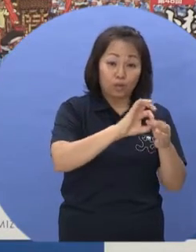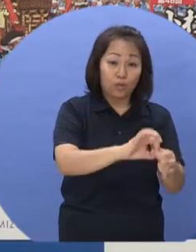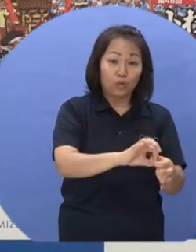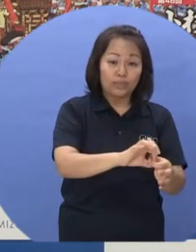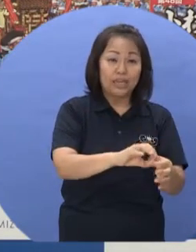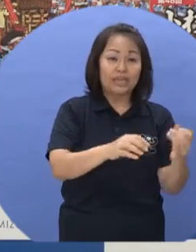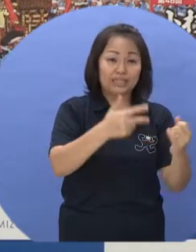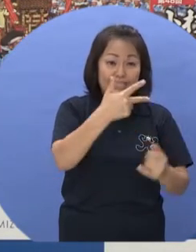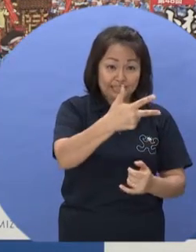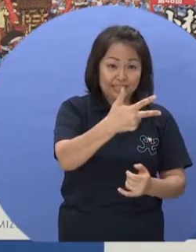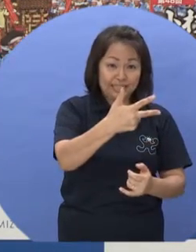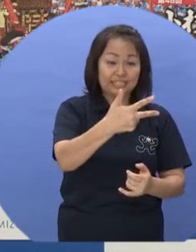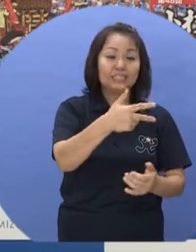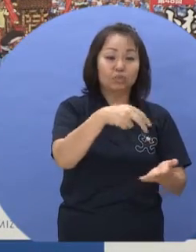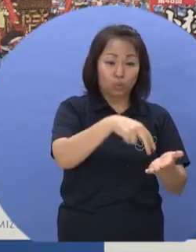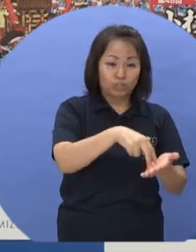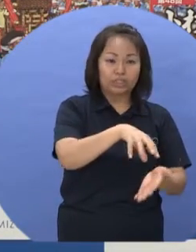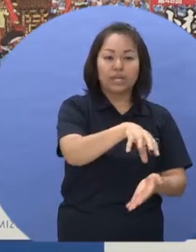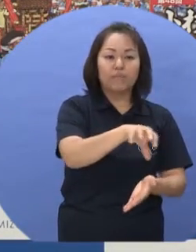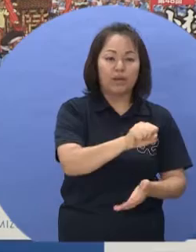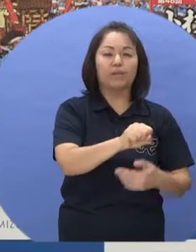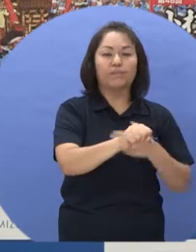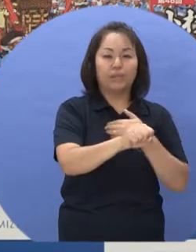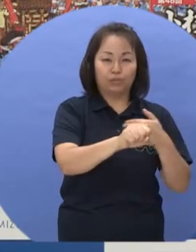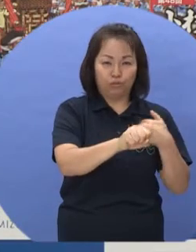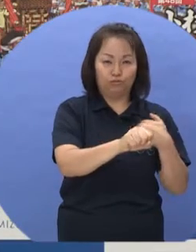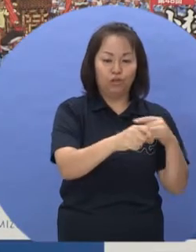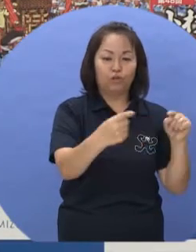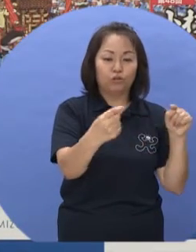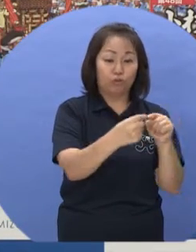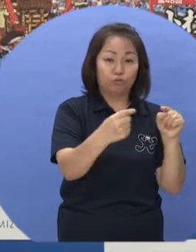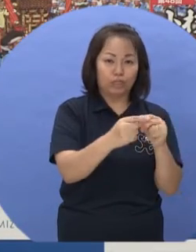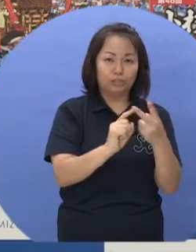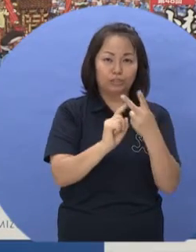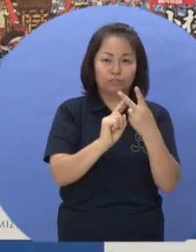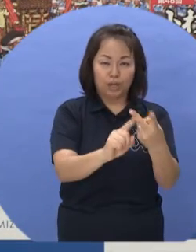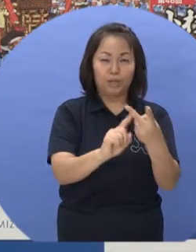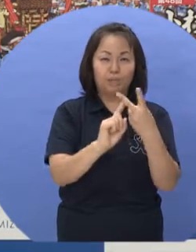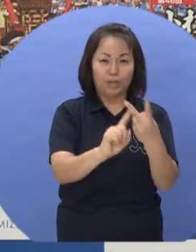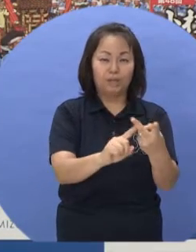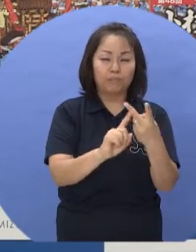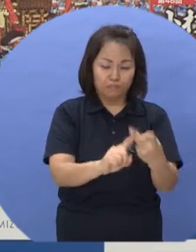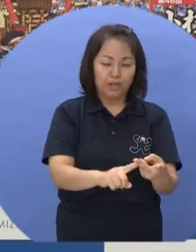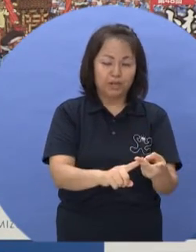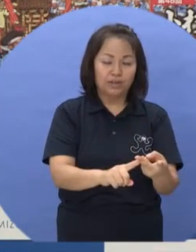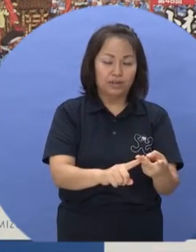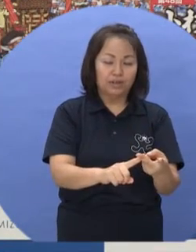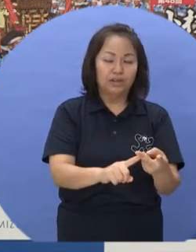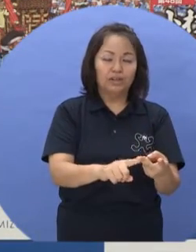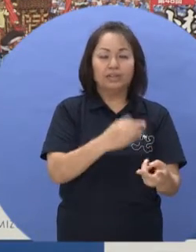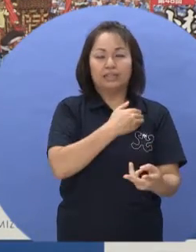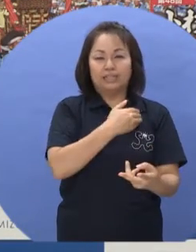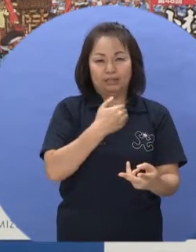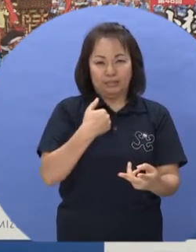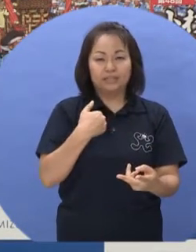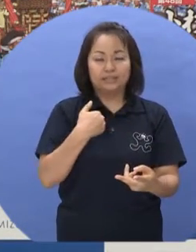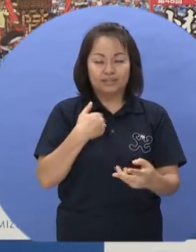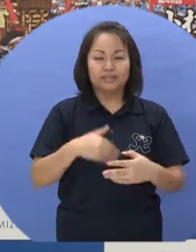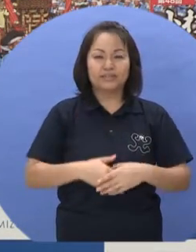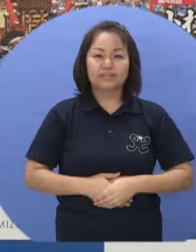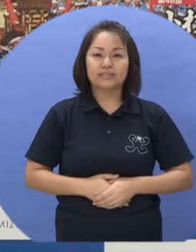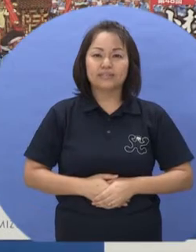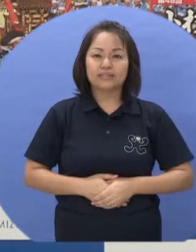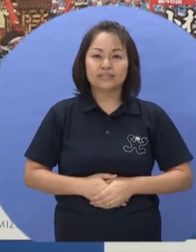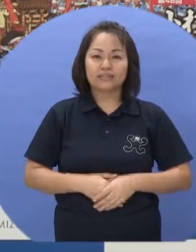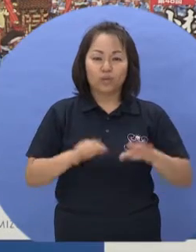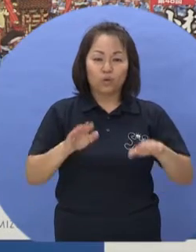ますので、直接手紙などで、この制度の周知を図らせていただきたいと考えております。今